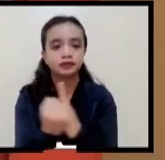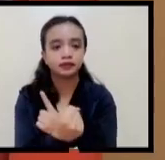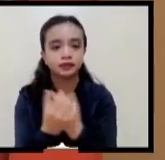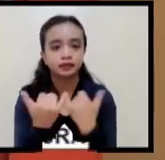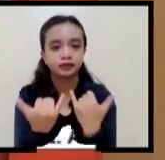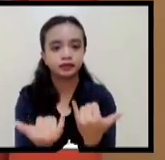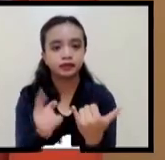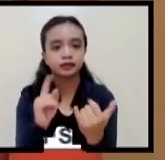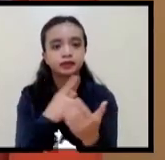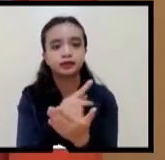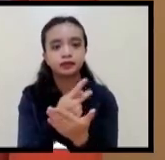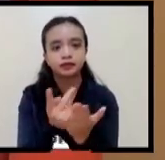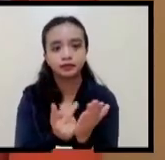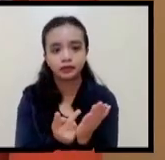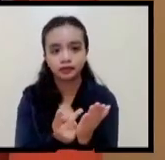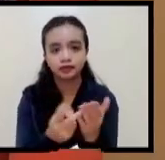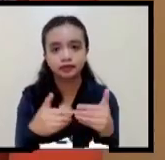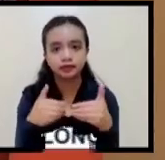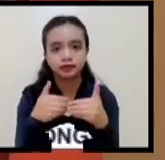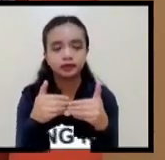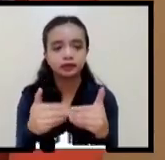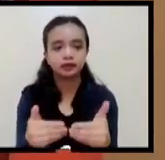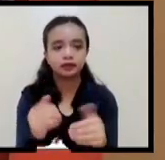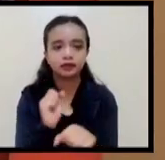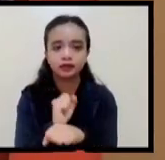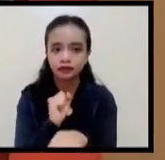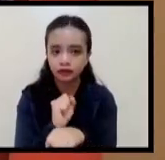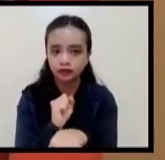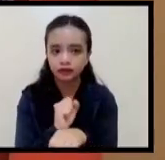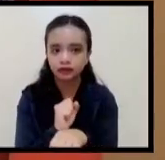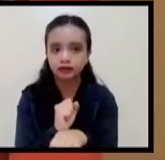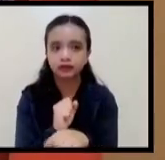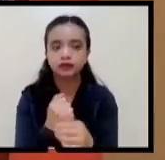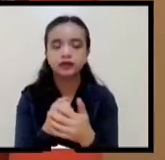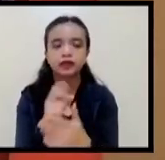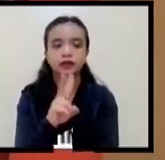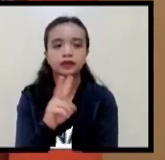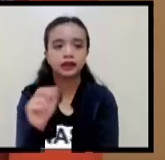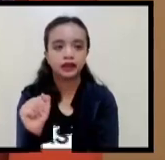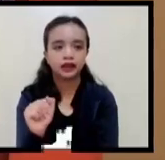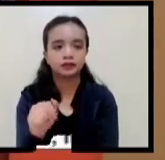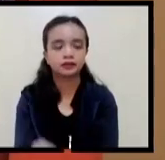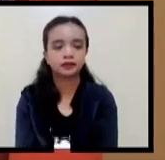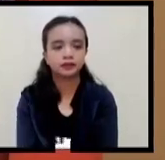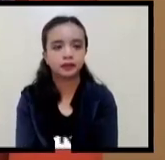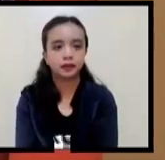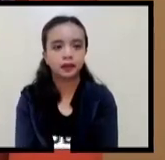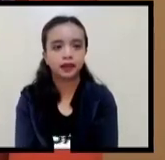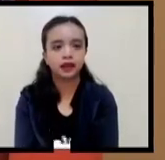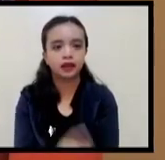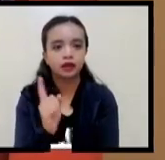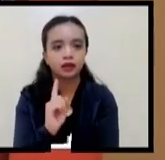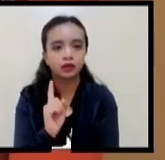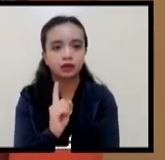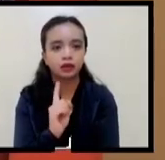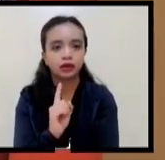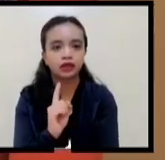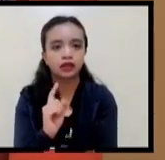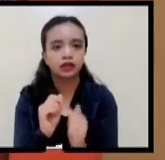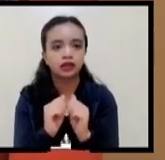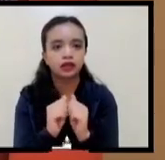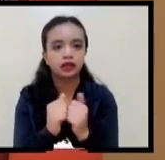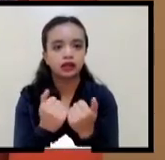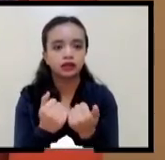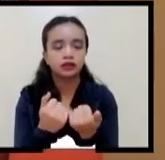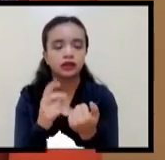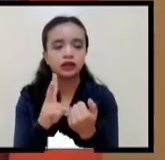na umusbong ay yung trabaho na virtual assistant. Correct. At para bahagi sa atin kung ano nga ba ang benepisyo ng pagkakaroon ng virtual work